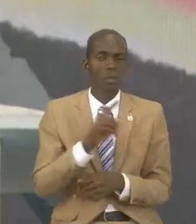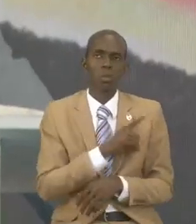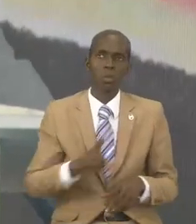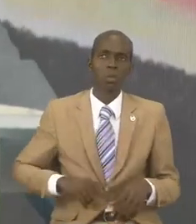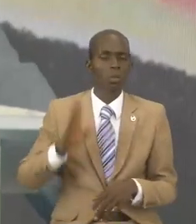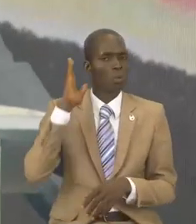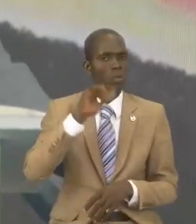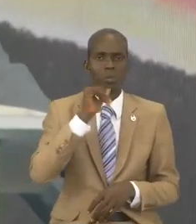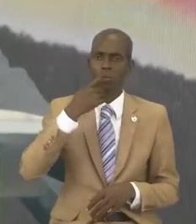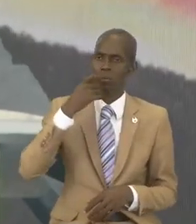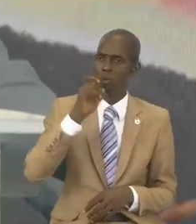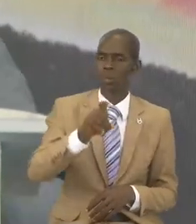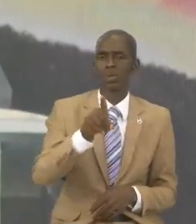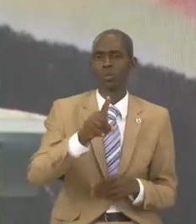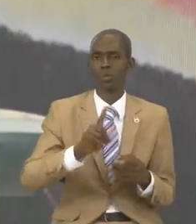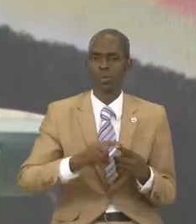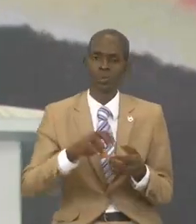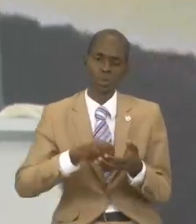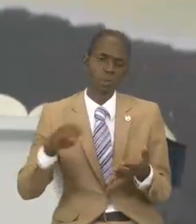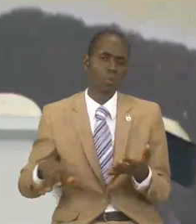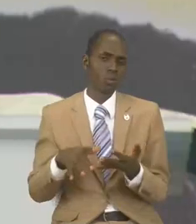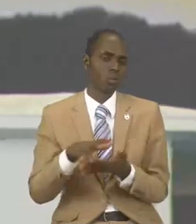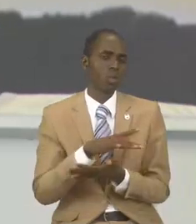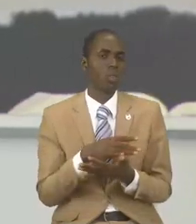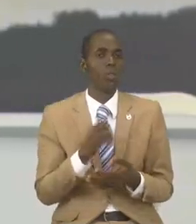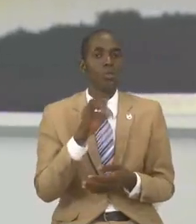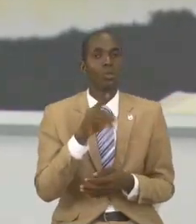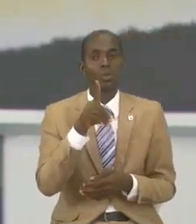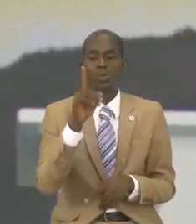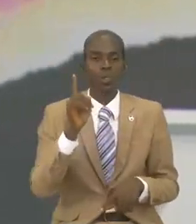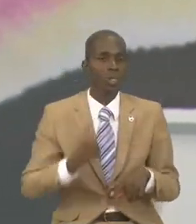Dieu ne va pas te demander de renoncer à cela.